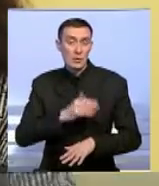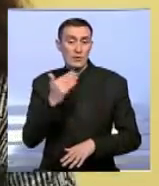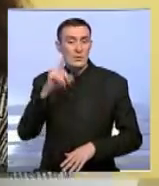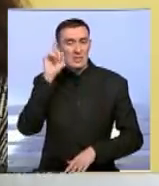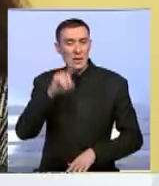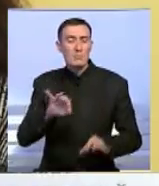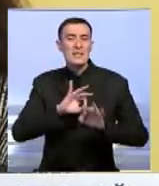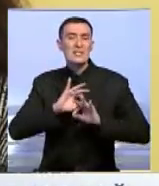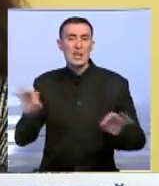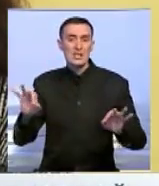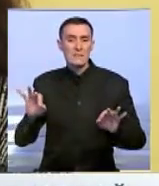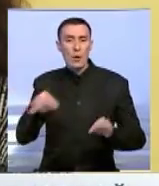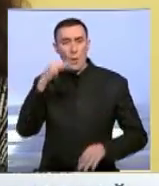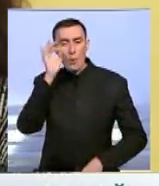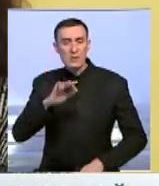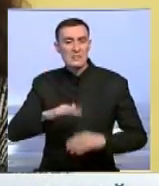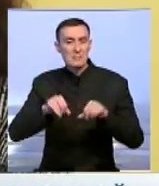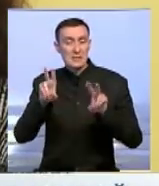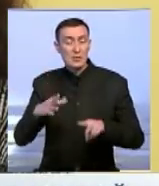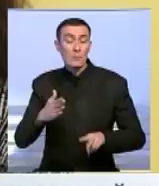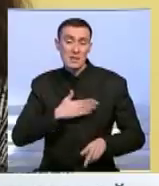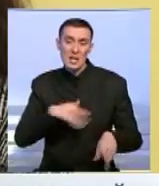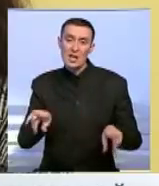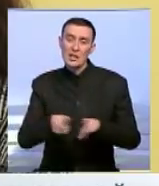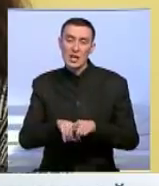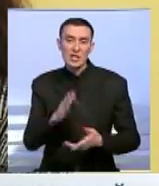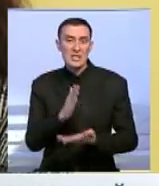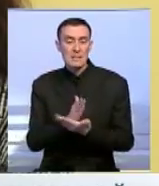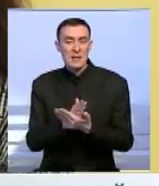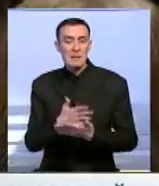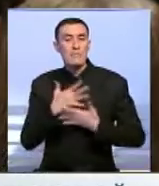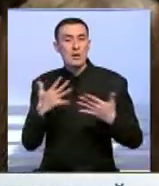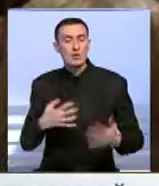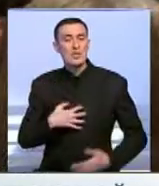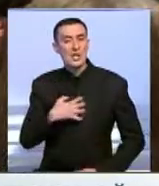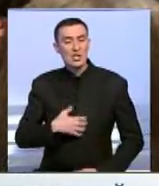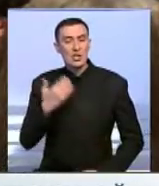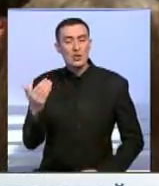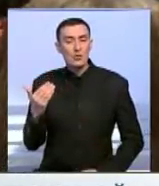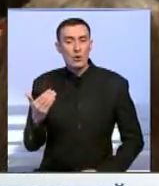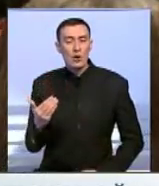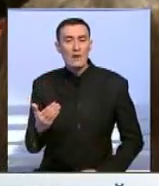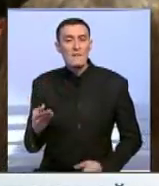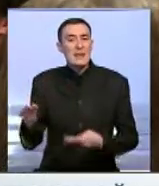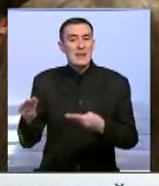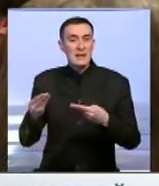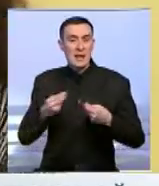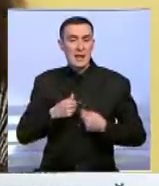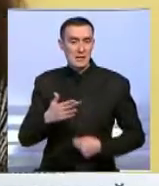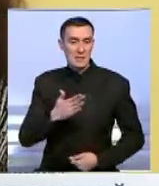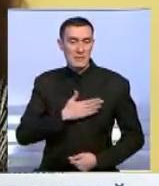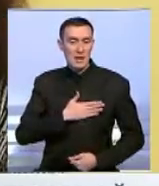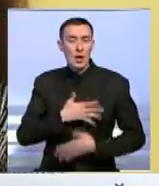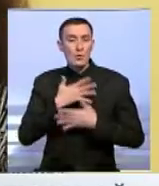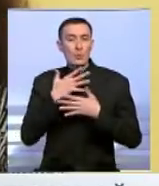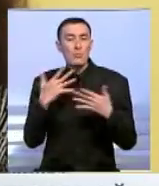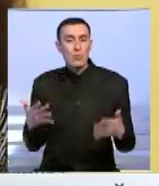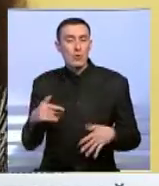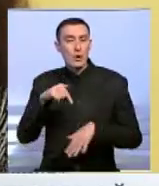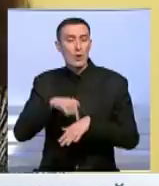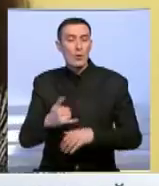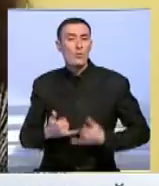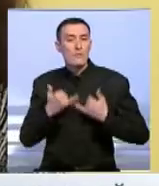ее как блестящего профессионала, но для меня также имеет большое значение ее влияние на меня, мое глубокое уважение к